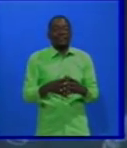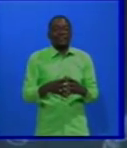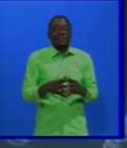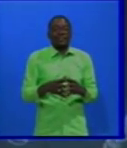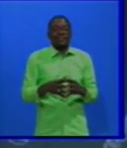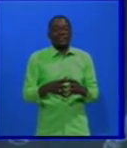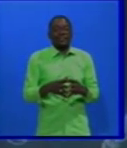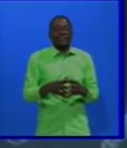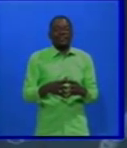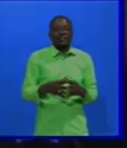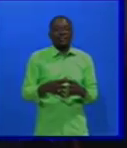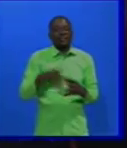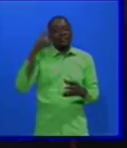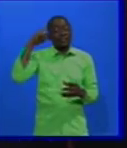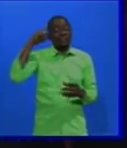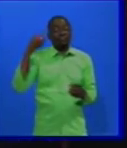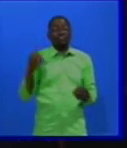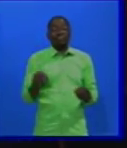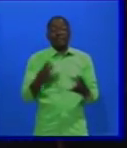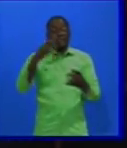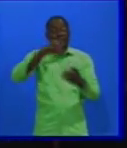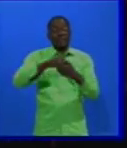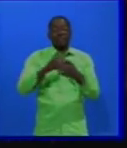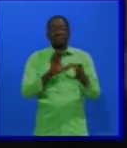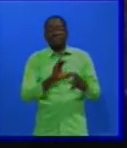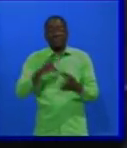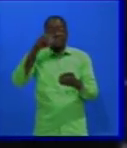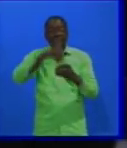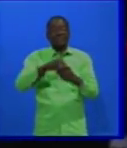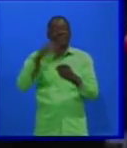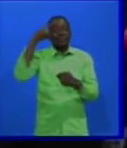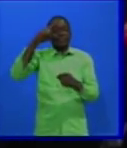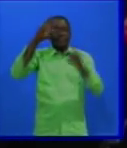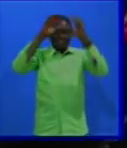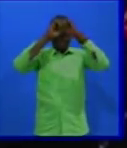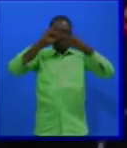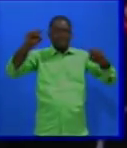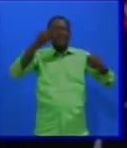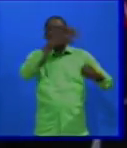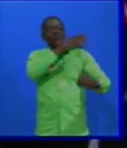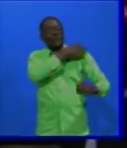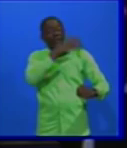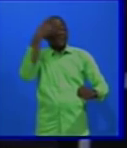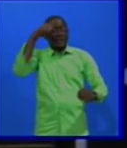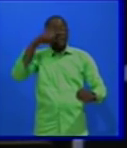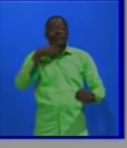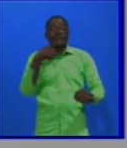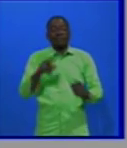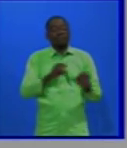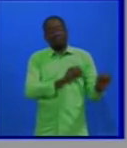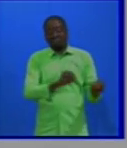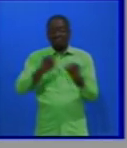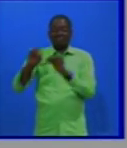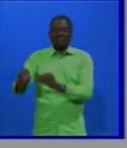Coup de tonnerre aux États-Unis. En désaccord avec la nouvelle stratégie de Donald Trump, le chef du Pentagone, Jim Mattis, quitte le navire. Sa